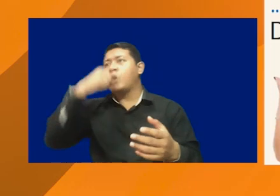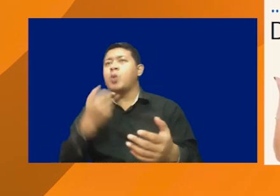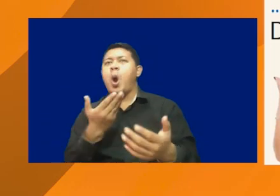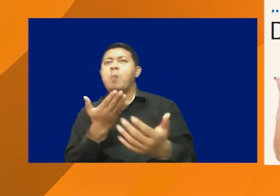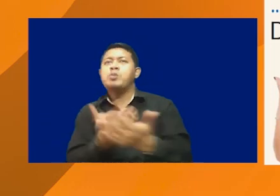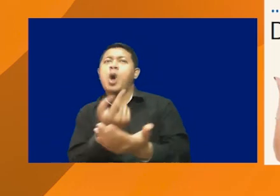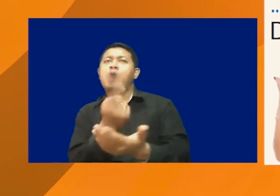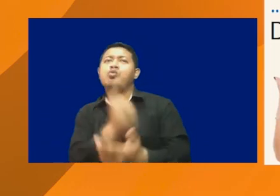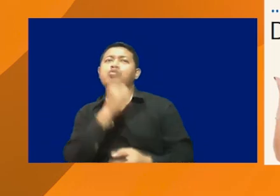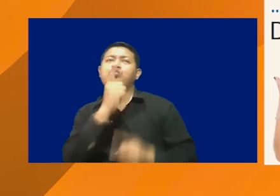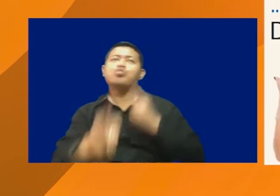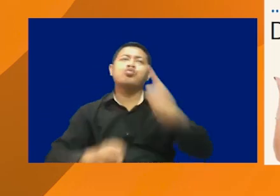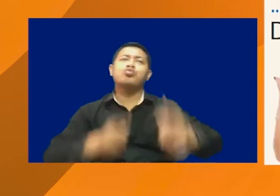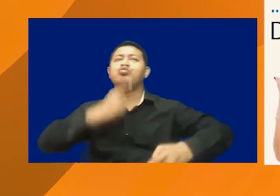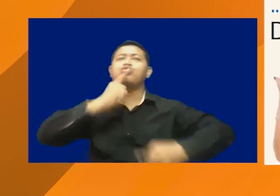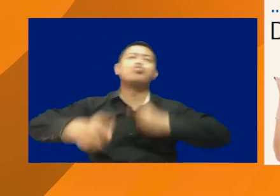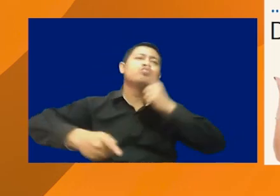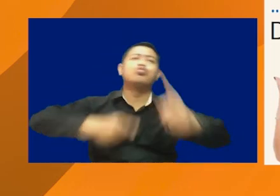berlebih-lebihan.